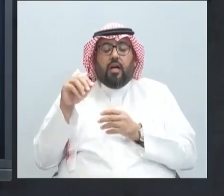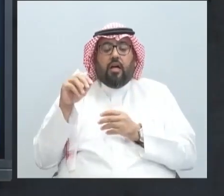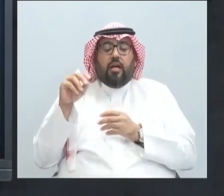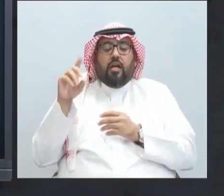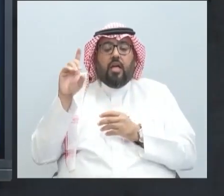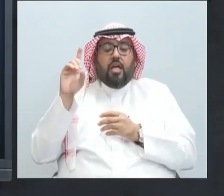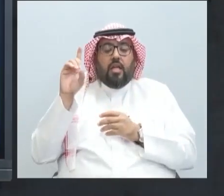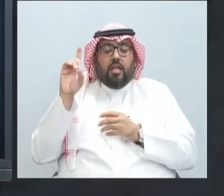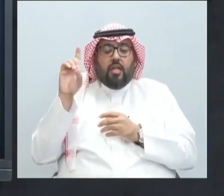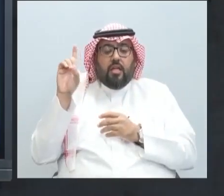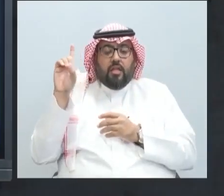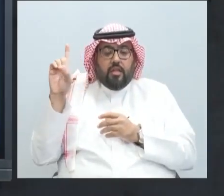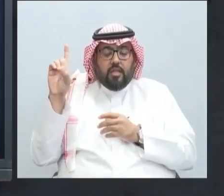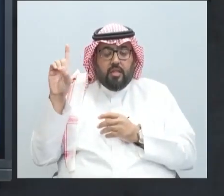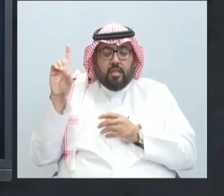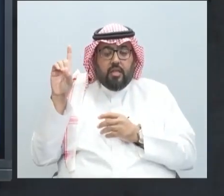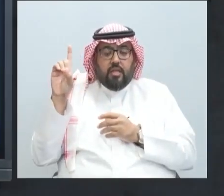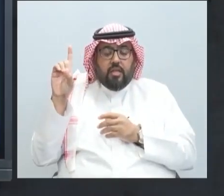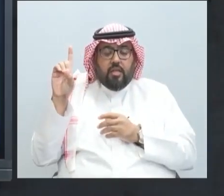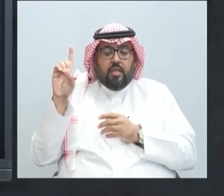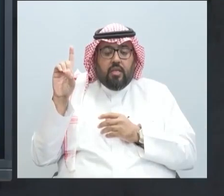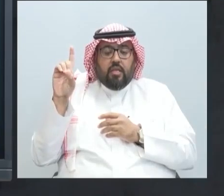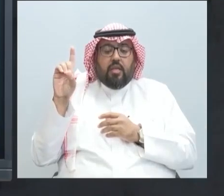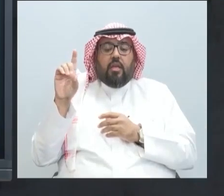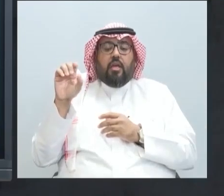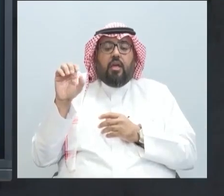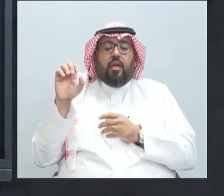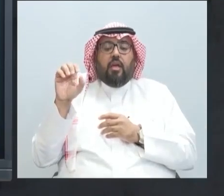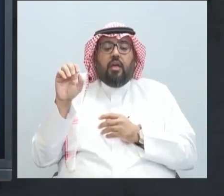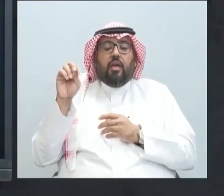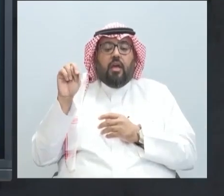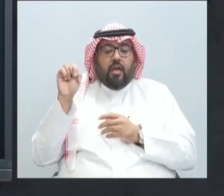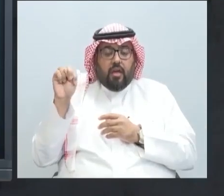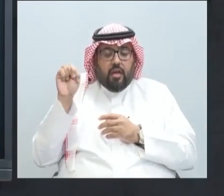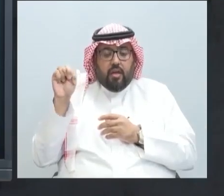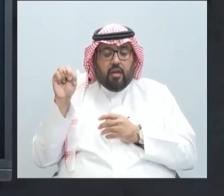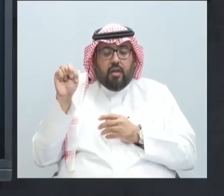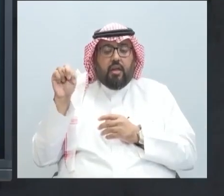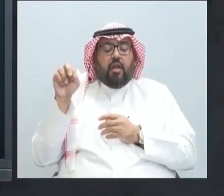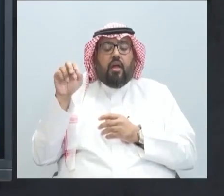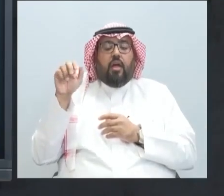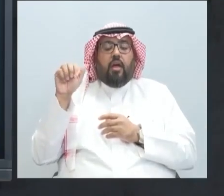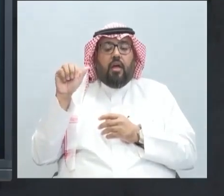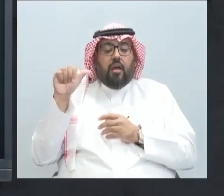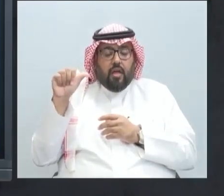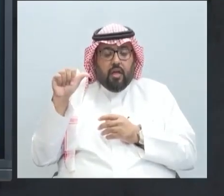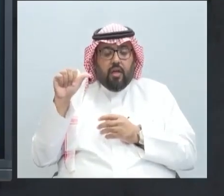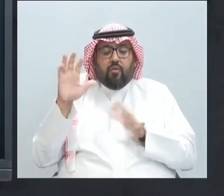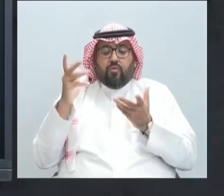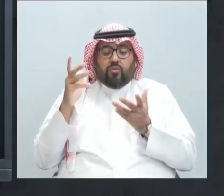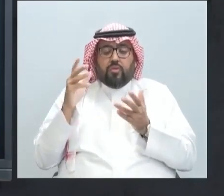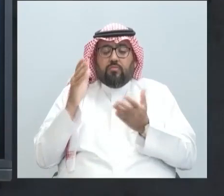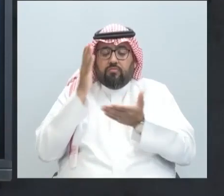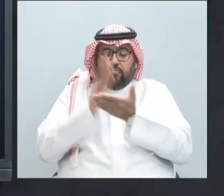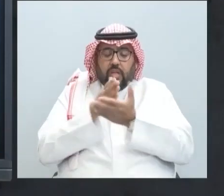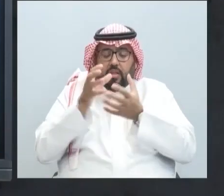الخليه وانتقلت كل محتويات الدي ان ايه الاصليه ومحتويات الماده الوراثيه الاصليه لكل خليه من هذه الخلايا المنقسمه الخليتين التي